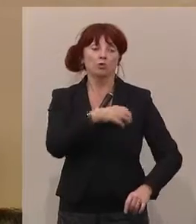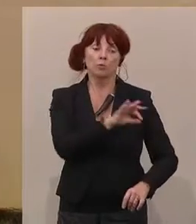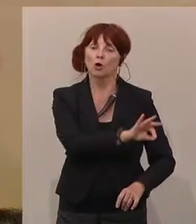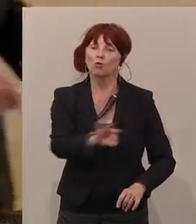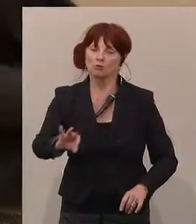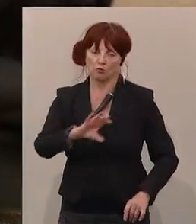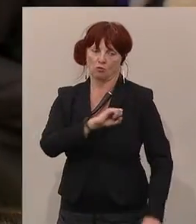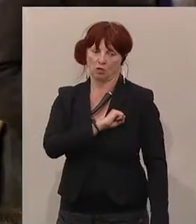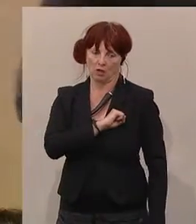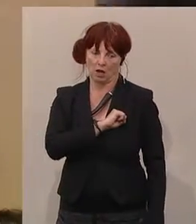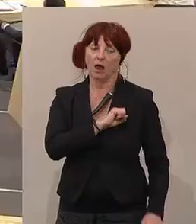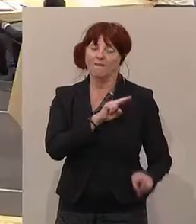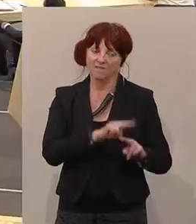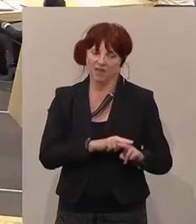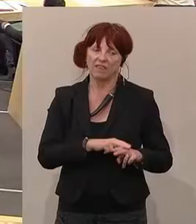ist.